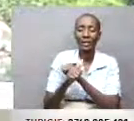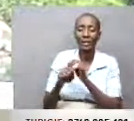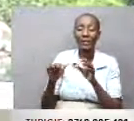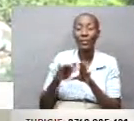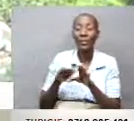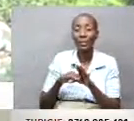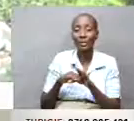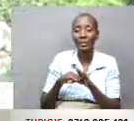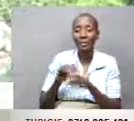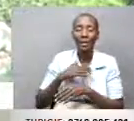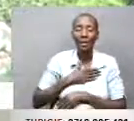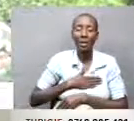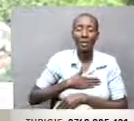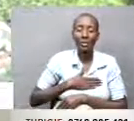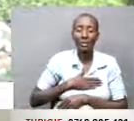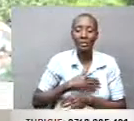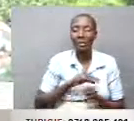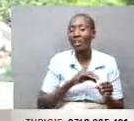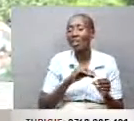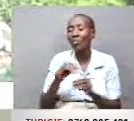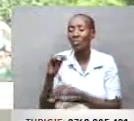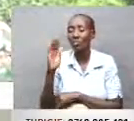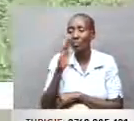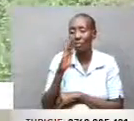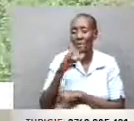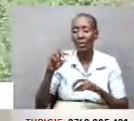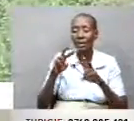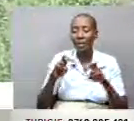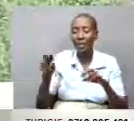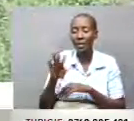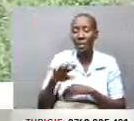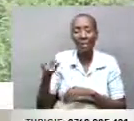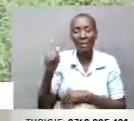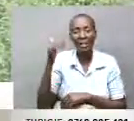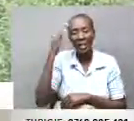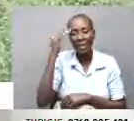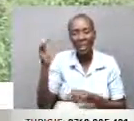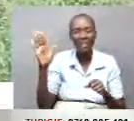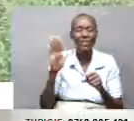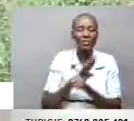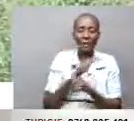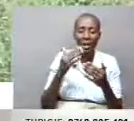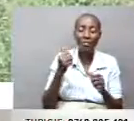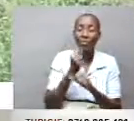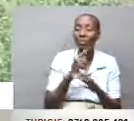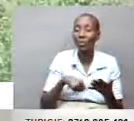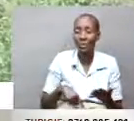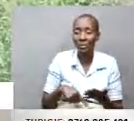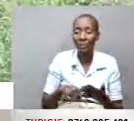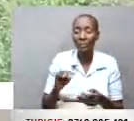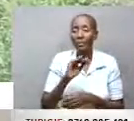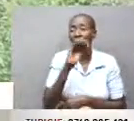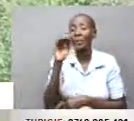mtoe hii uchafu hapa, afadhali mtafute mahali pengine kwa sababu kumejaa. Tutafanya namna gani? Sasa ombi letu